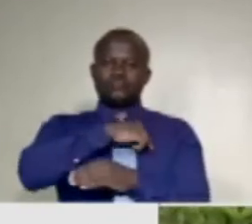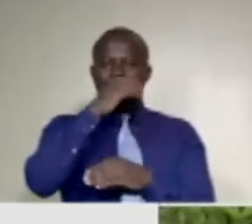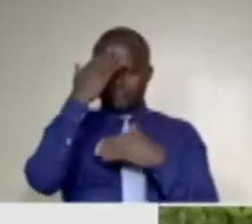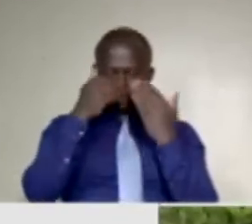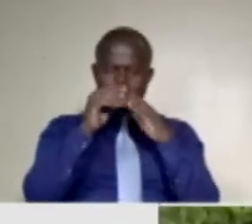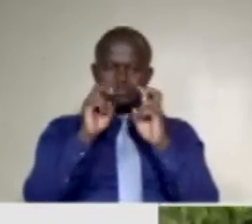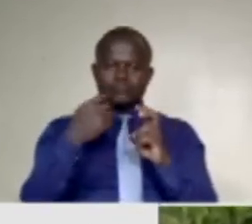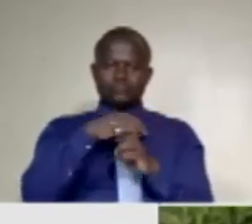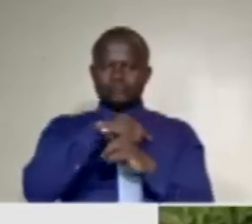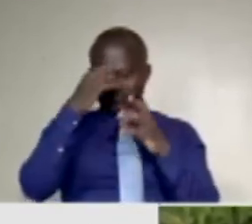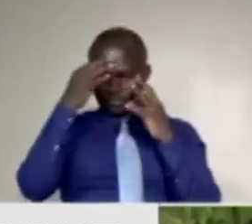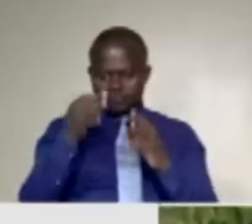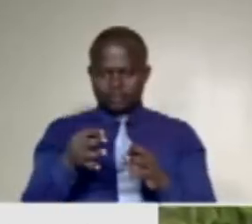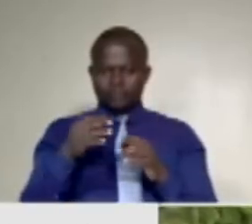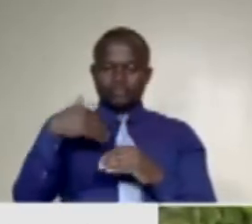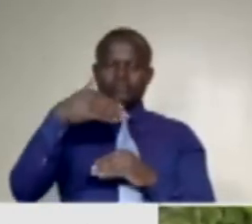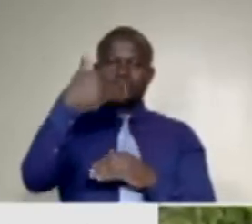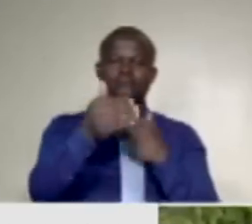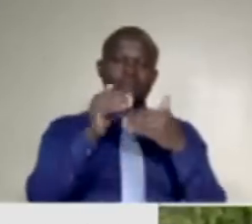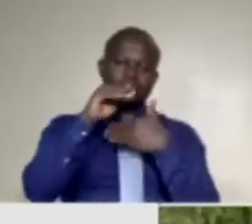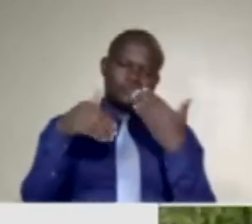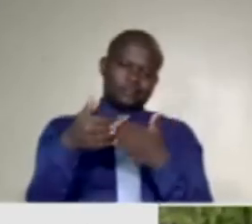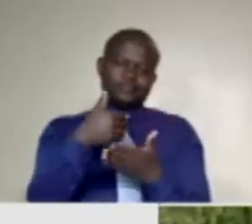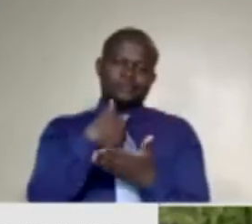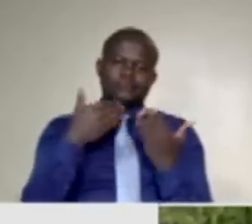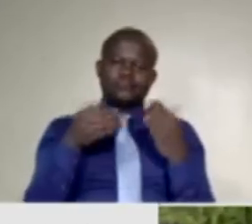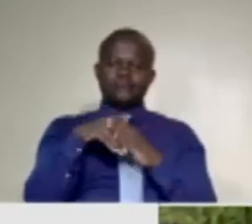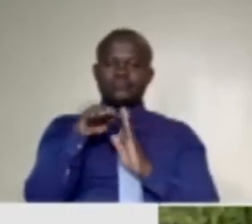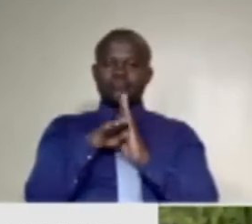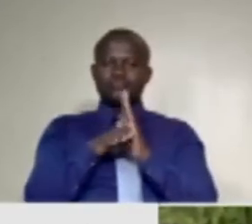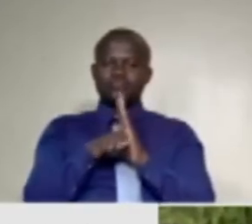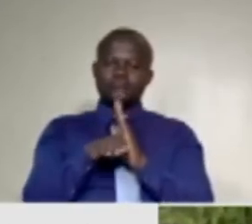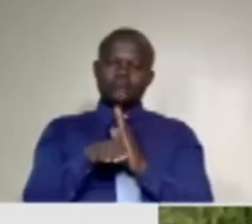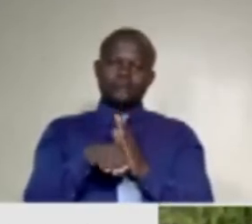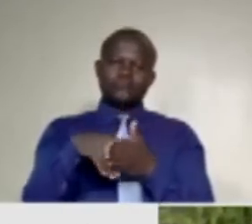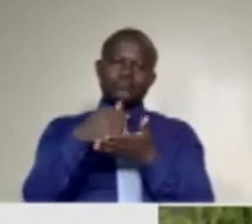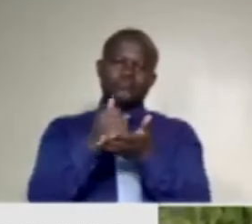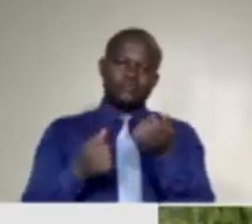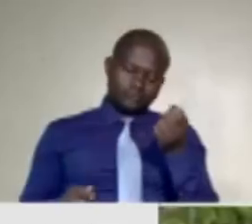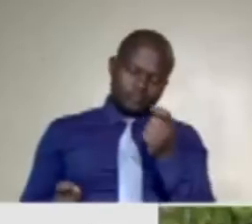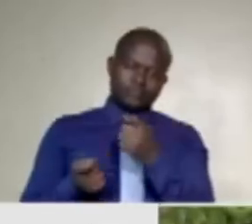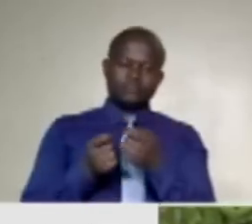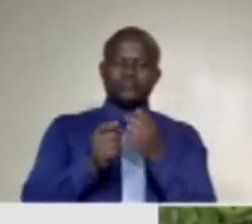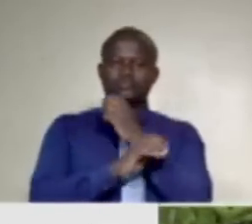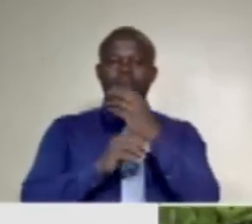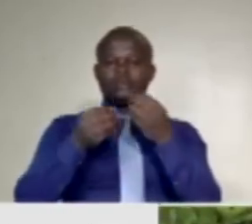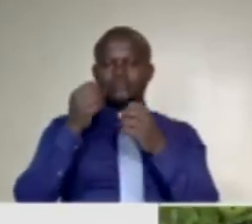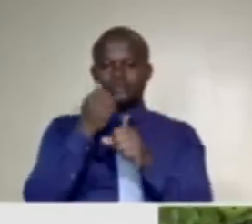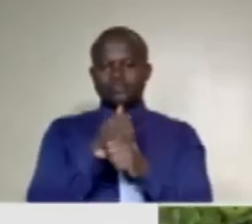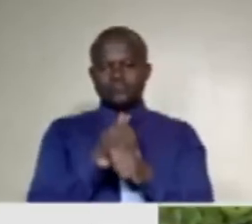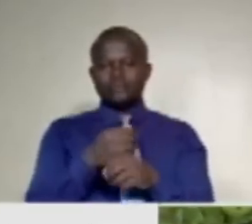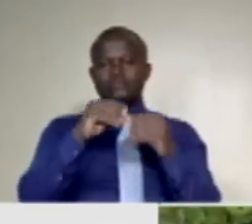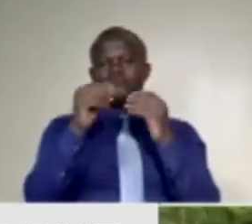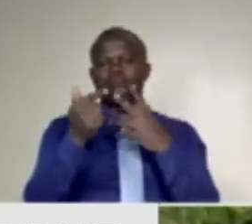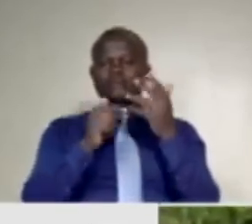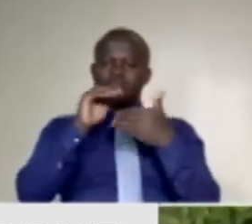ngo twiyemeje ko tugenda buri wese icyo afite muri gahunda ya nkwitura iki Rwanda nkwitura iki gihugu cyampaye akazi cyampaye ibindi